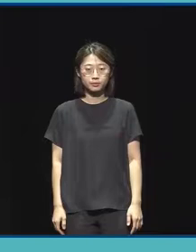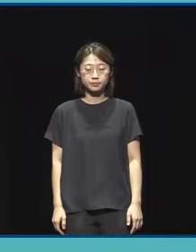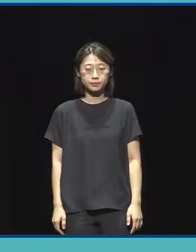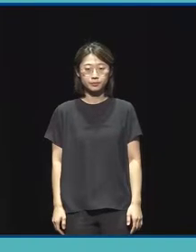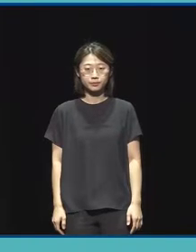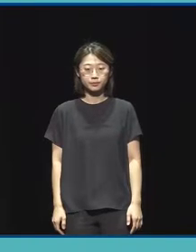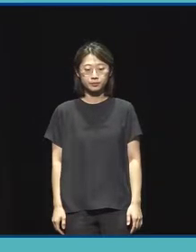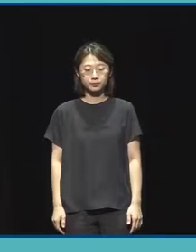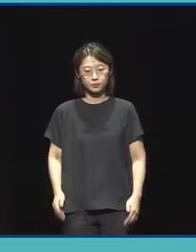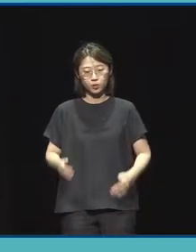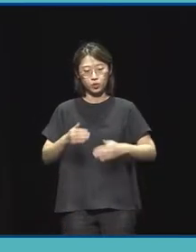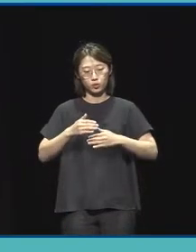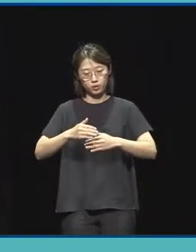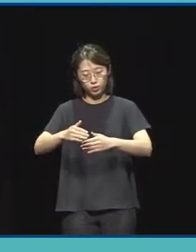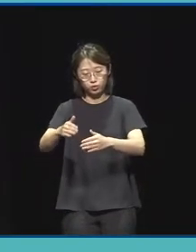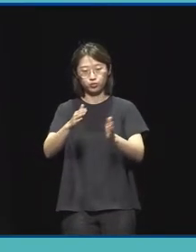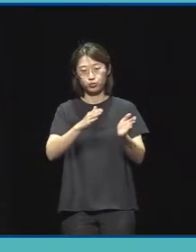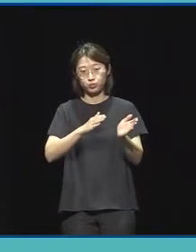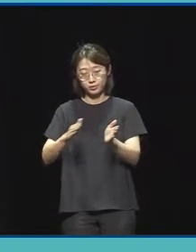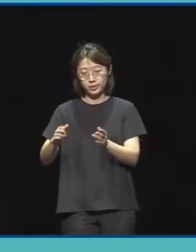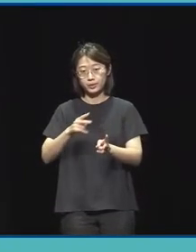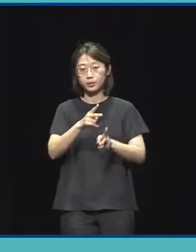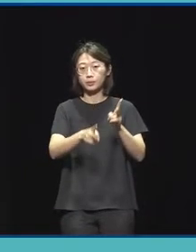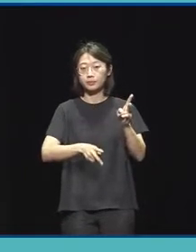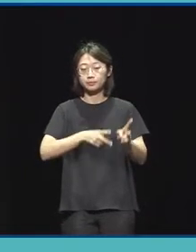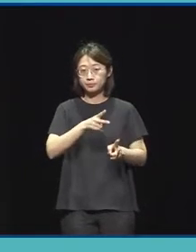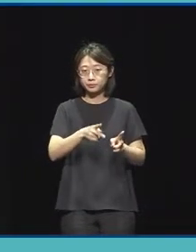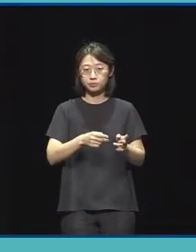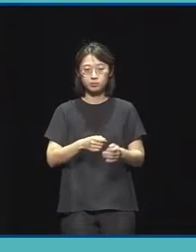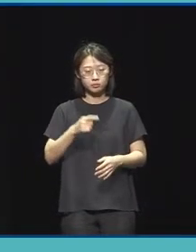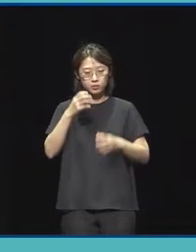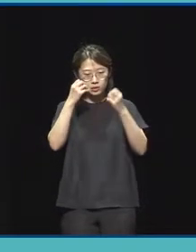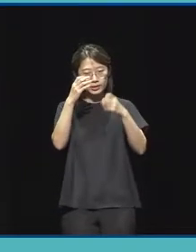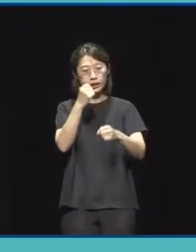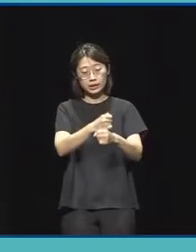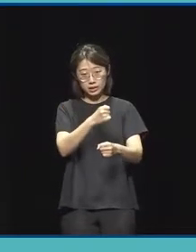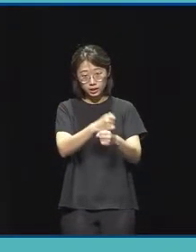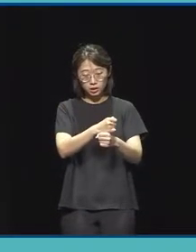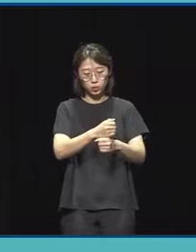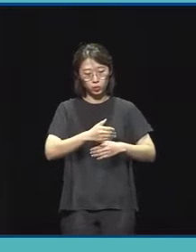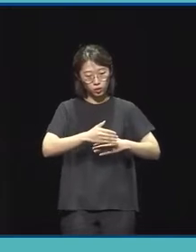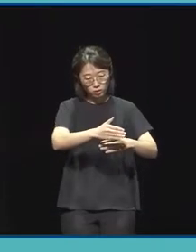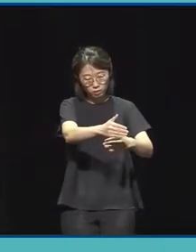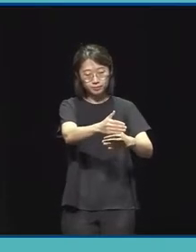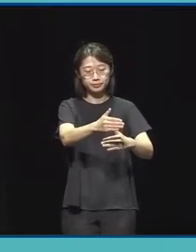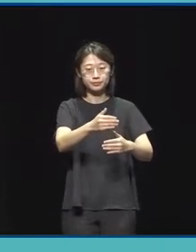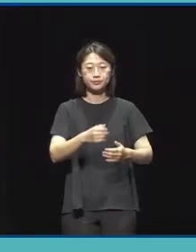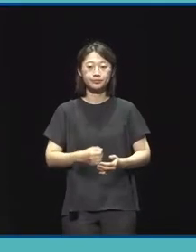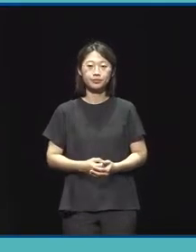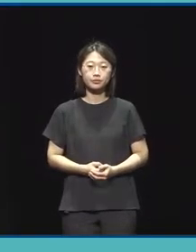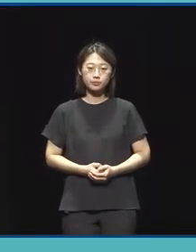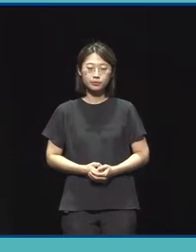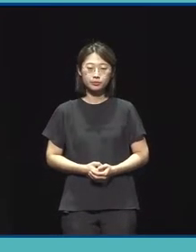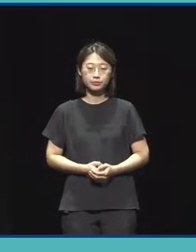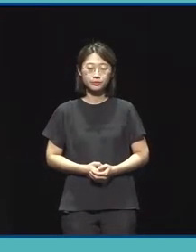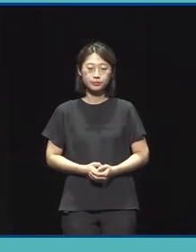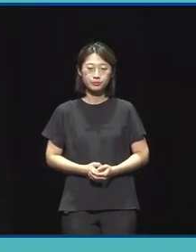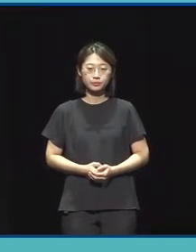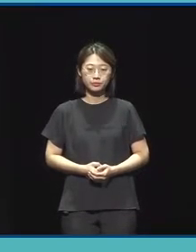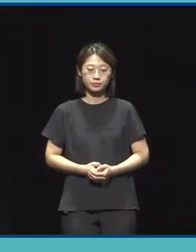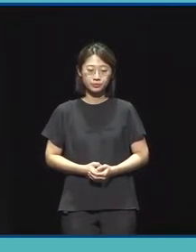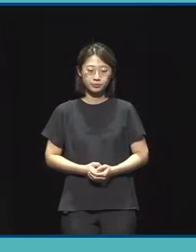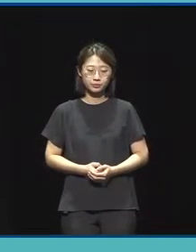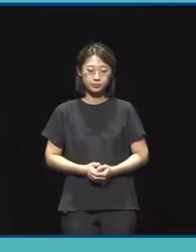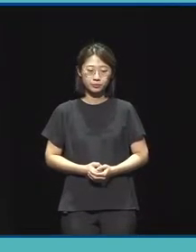다음으로 가정 및 준비 지원사업을 창작의 가정 창작의 가정으로 통합하였습니다